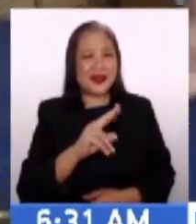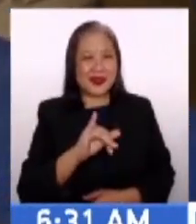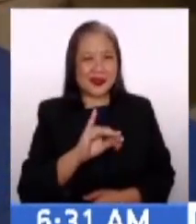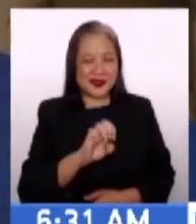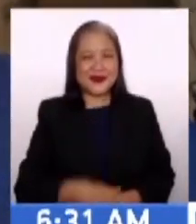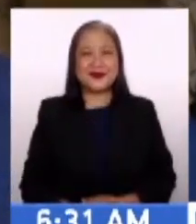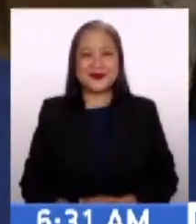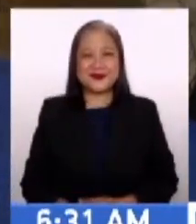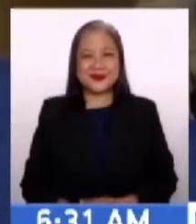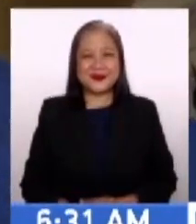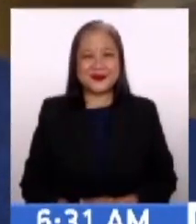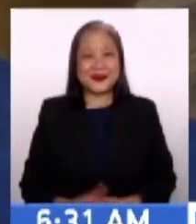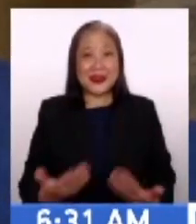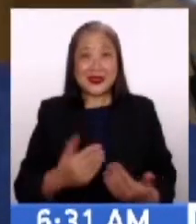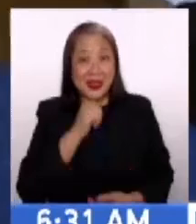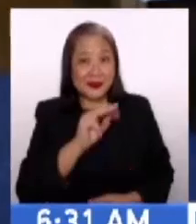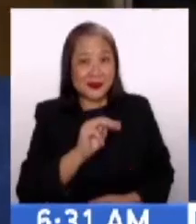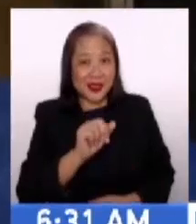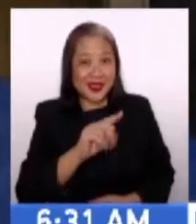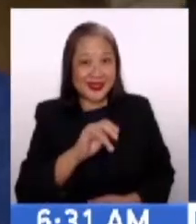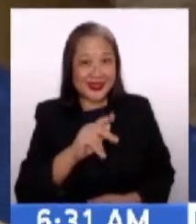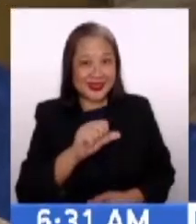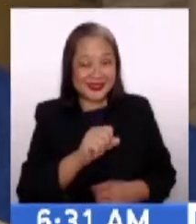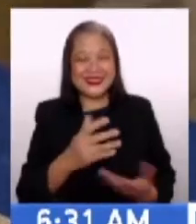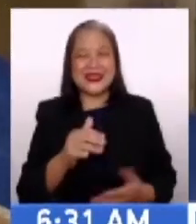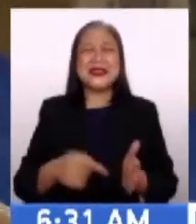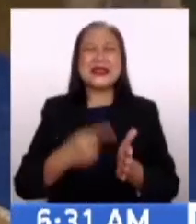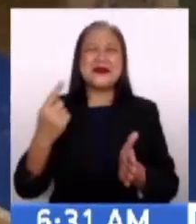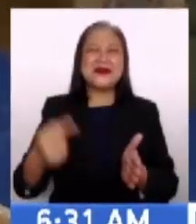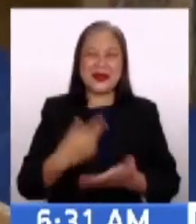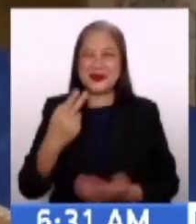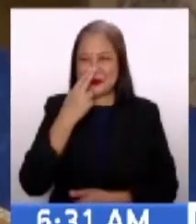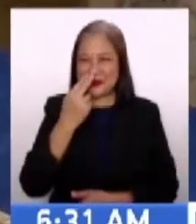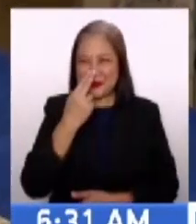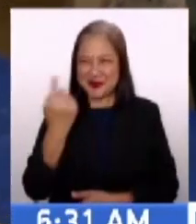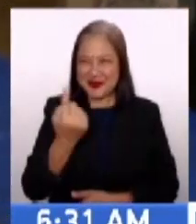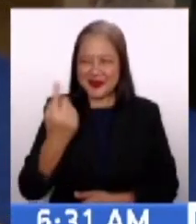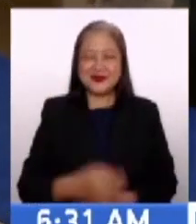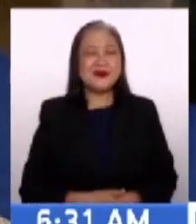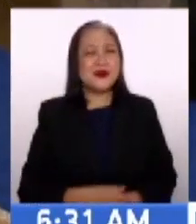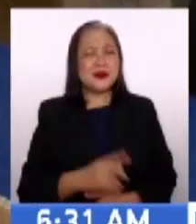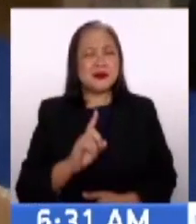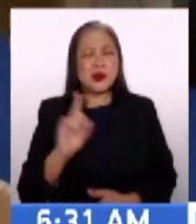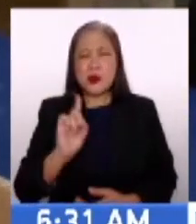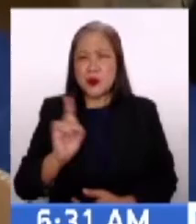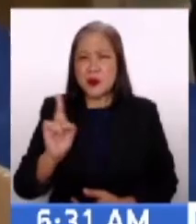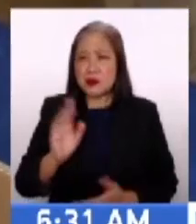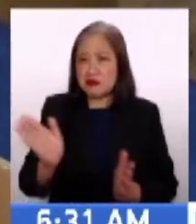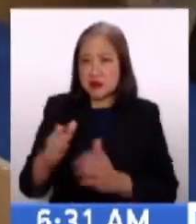Melanie Carolina. Hindi ho Marites. Hindi po. Minsan lang. Minsan lang. Hindi, joke lang po. Pero ano ho ang nag-udyok sa inyo na